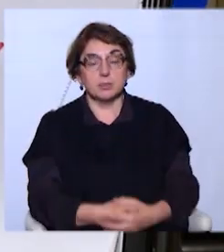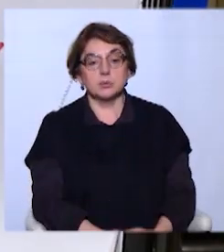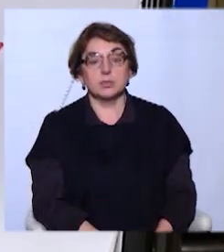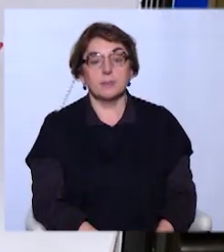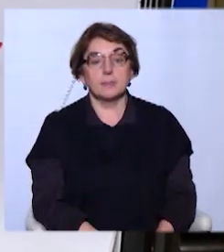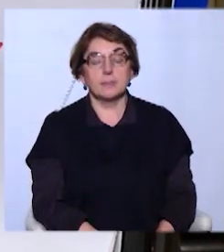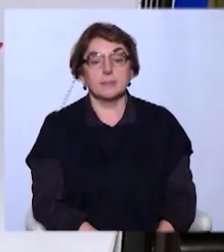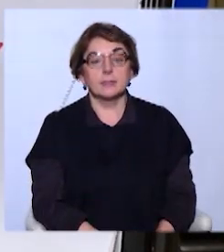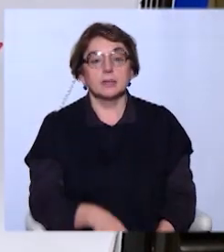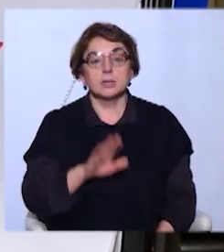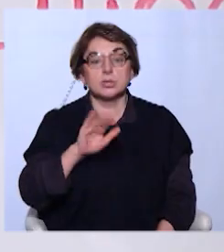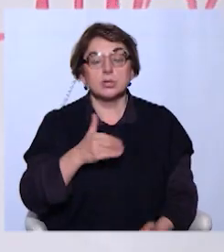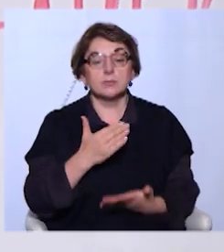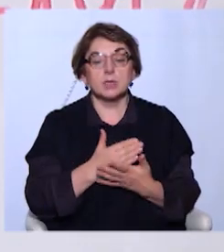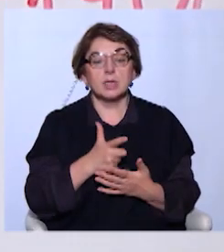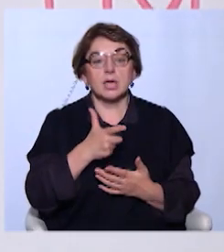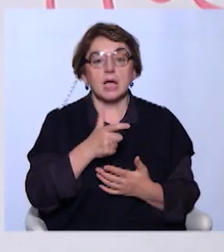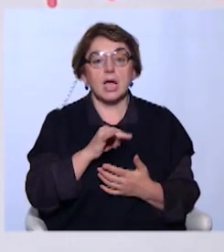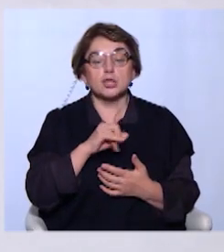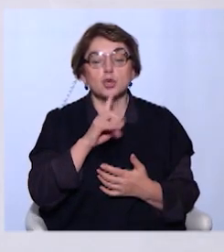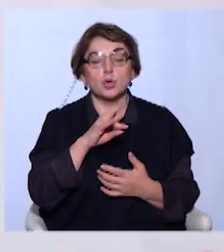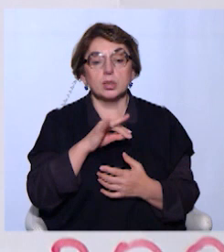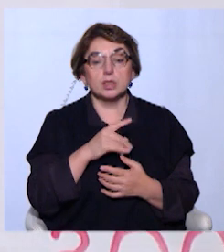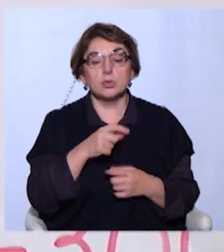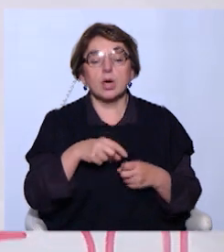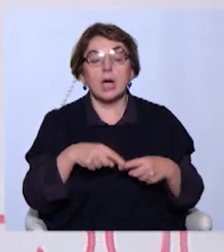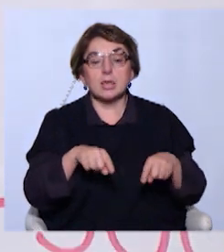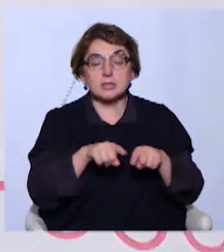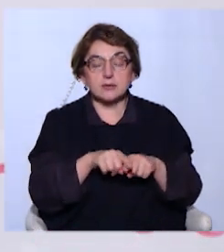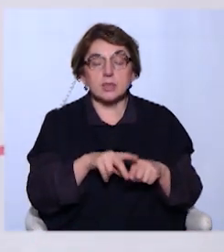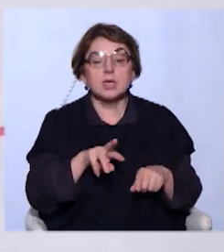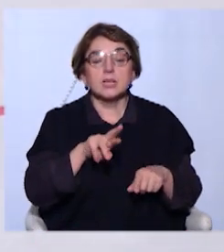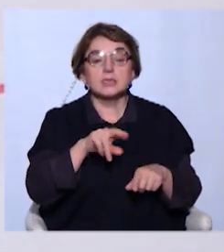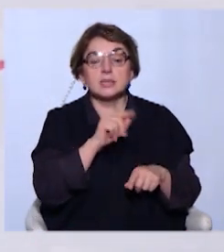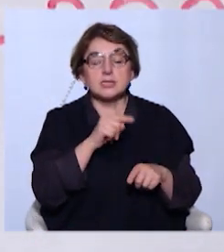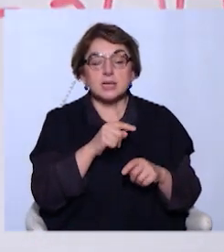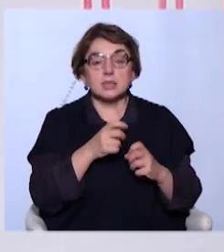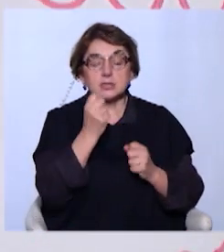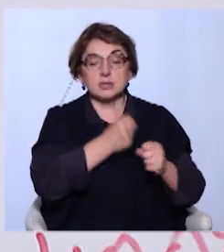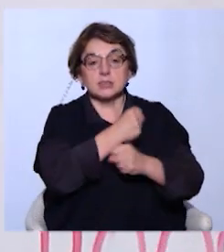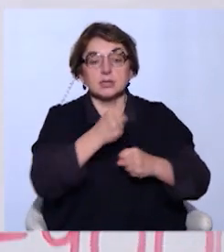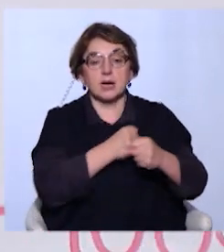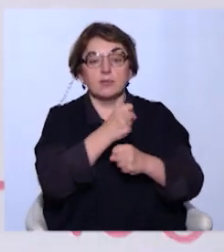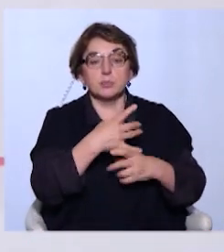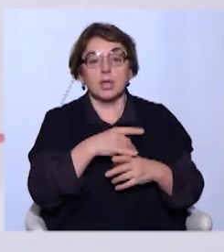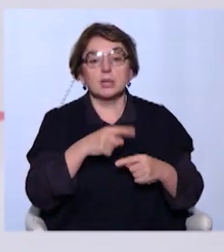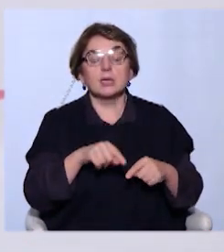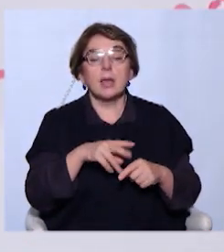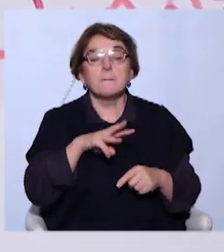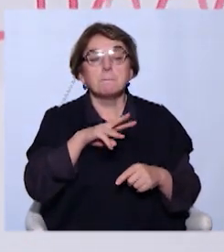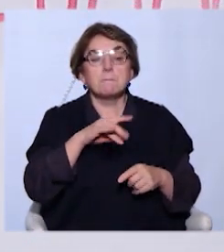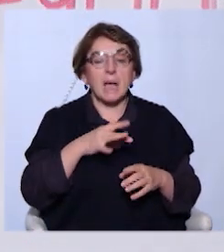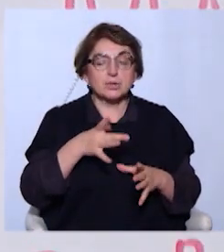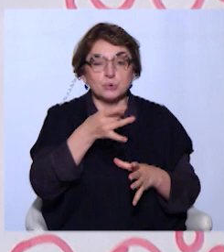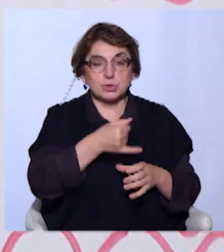სხვადასხვა საშუალებებში. შემდეგი ფრაქცია არის გაზოილი, რომელიც გამოიყენება საწვავად დიზელის ძრავებში. შემდეგ ხედავთ